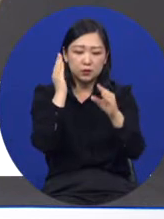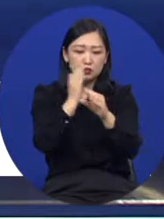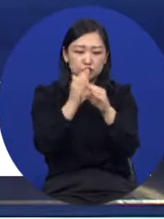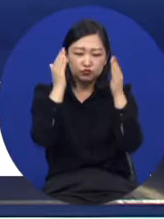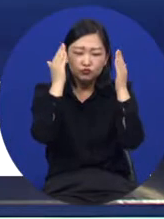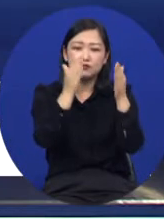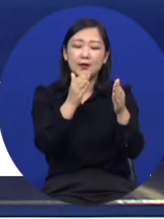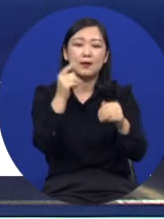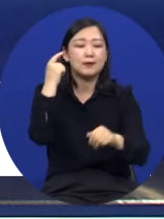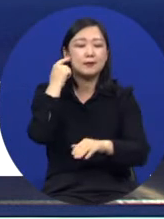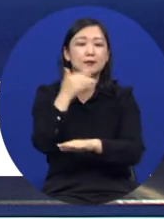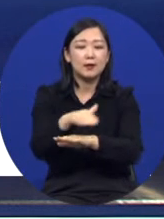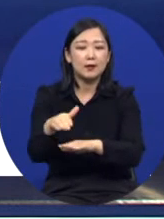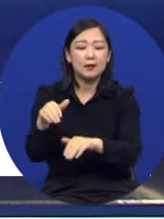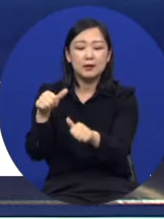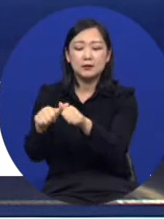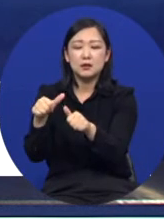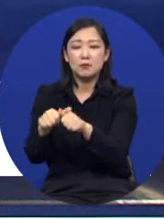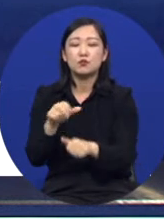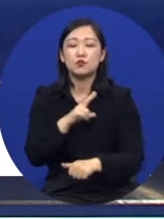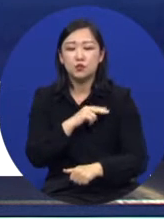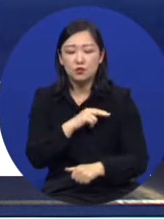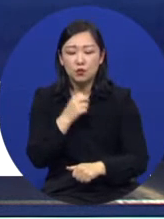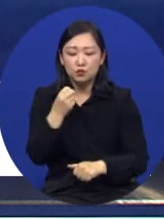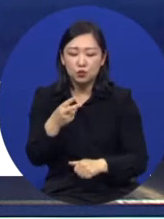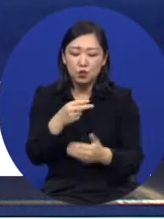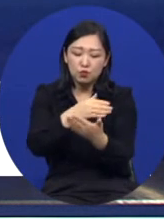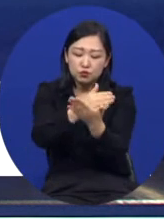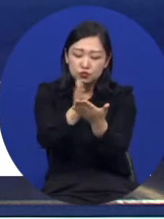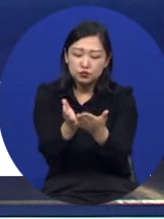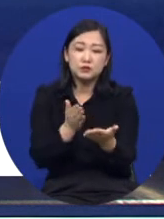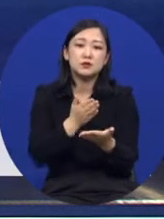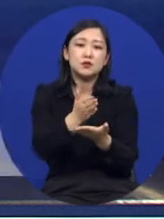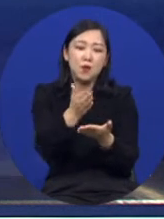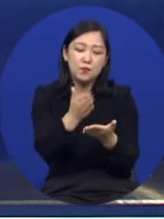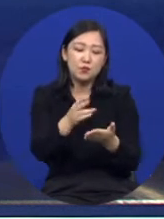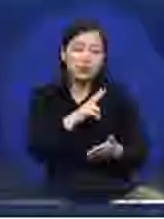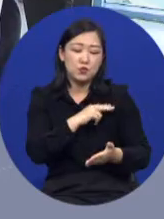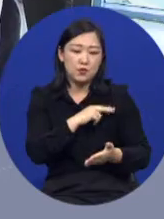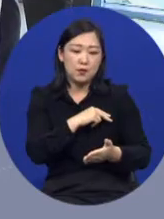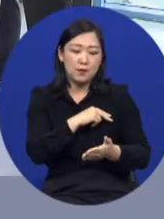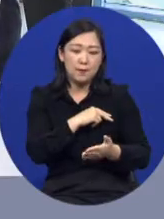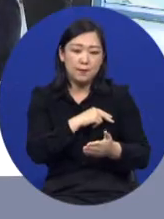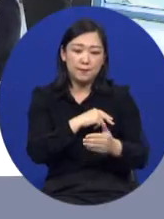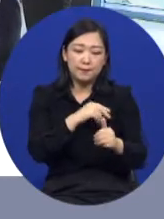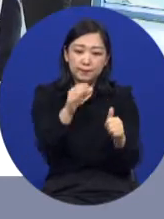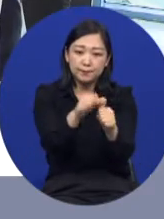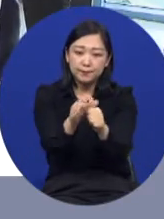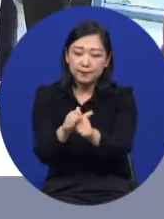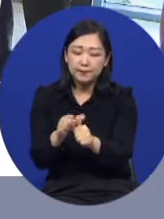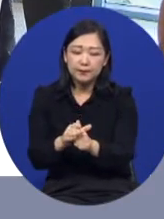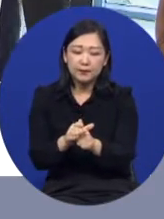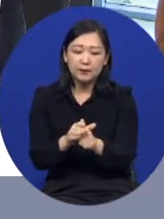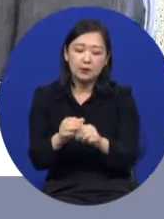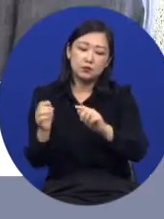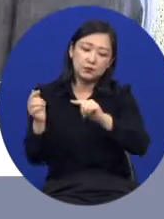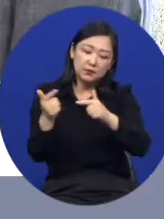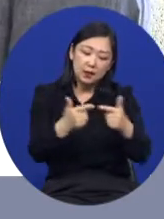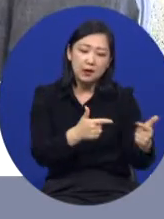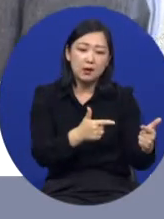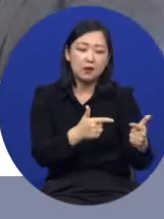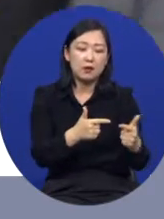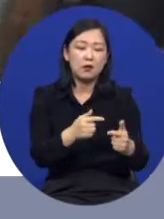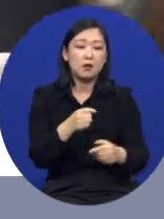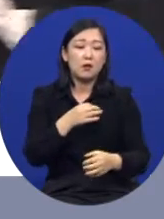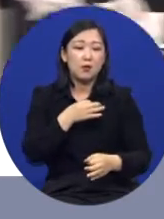생각인가요? 자문위원 내지는 분야별 전문위원을 좀 젊게 해서 그쪽에서 좀 다양한 소리를